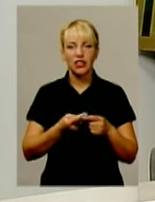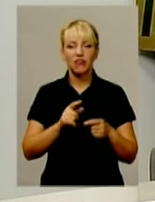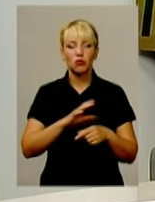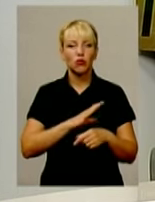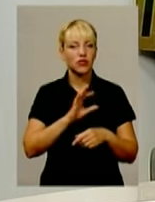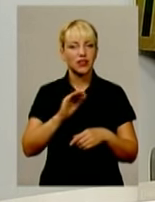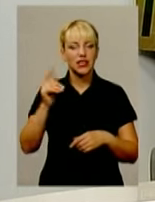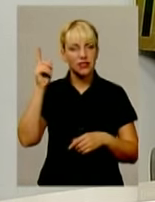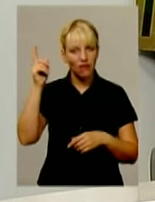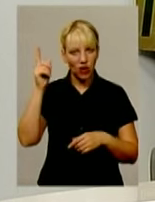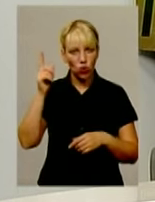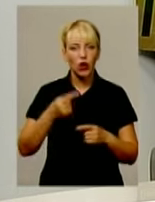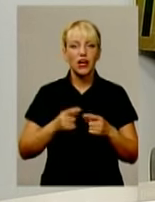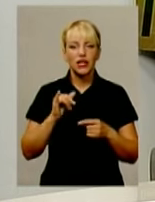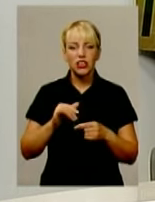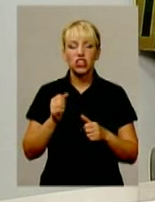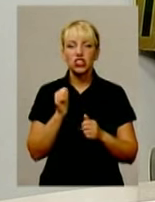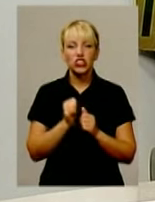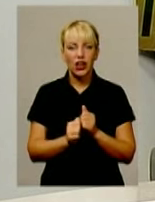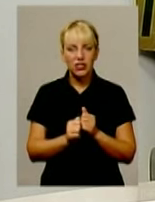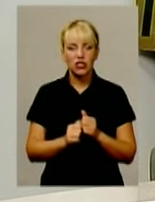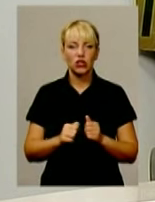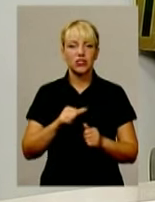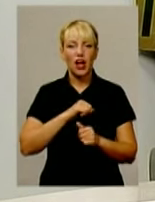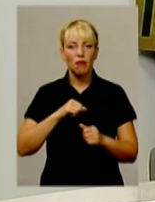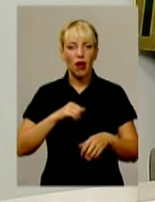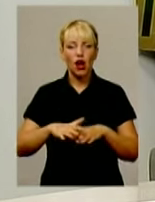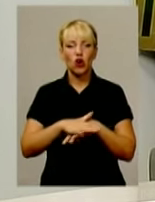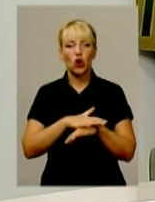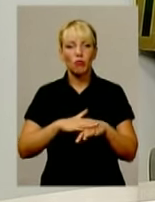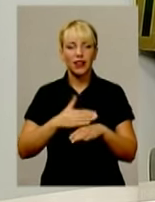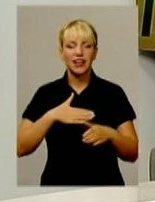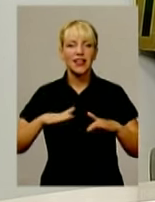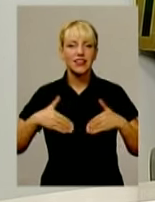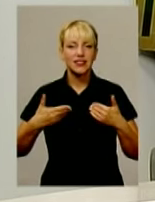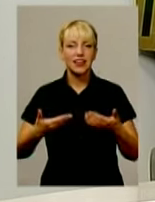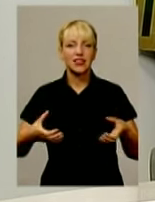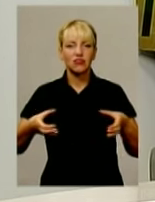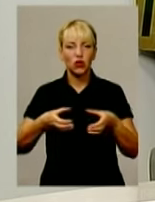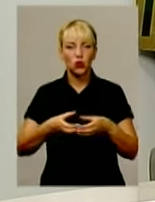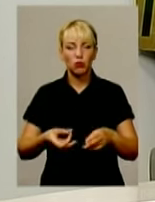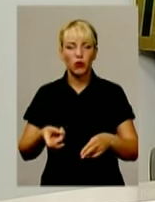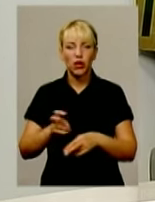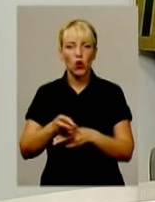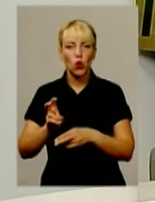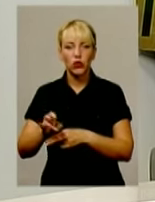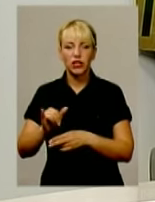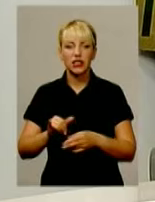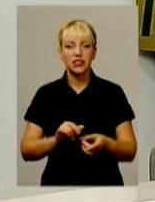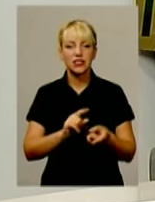зверху. І часто-густо сама громада, ініціативні групи приходили і